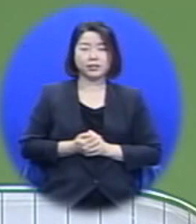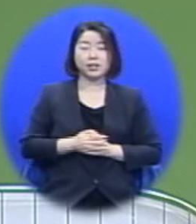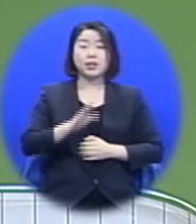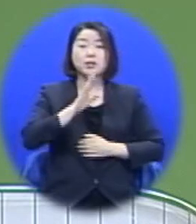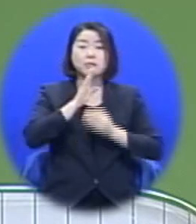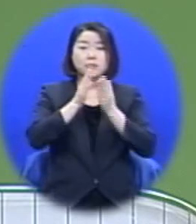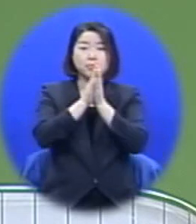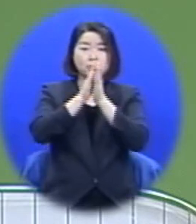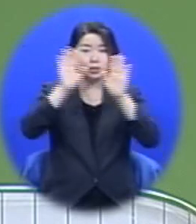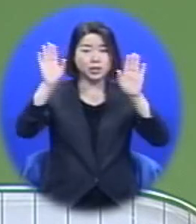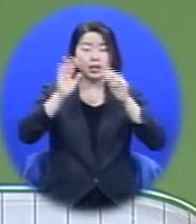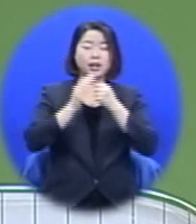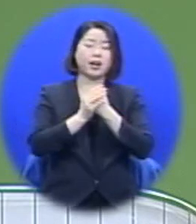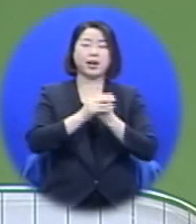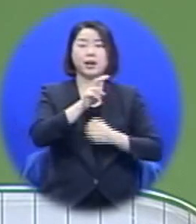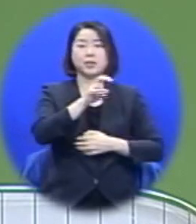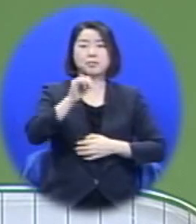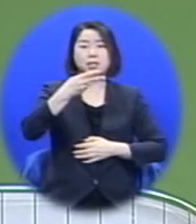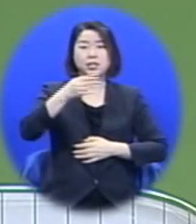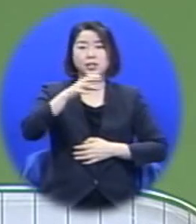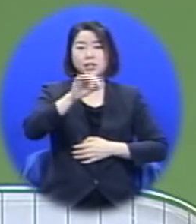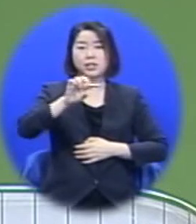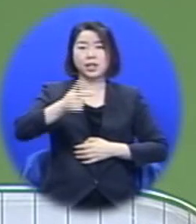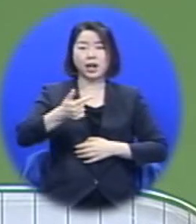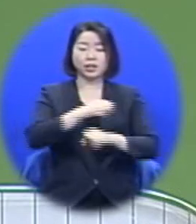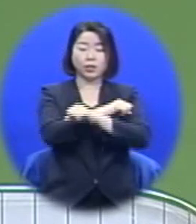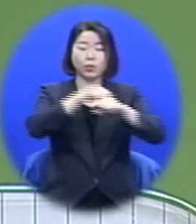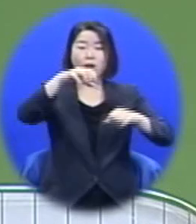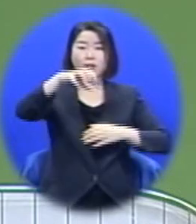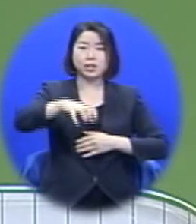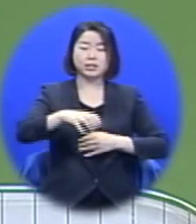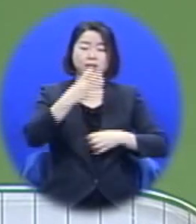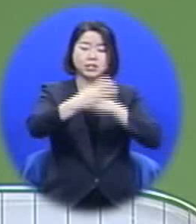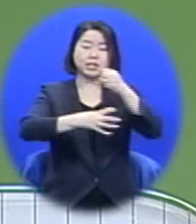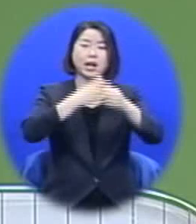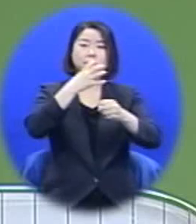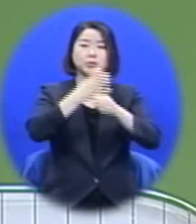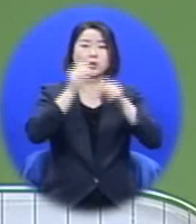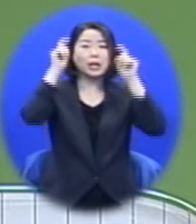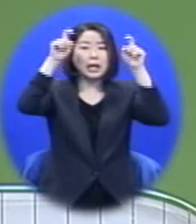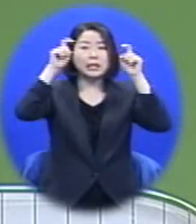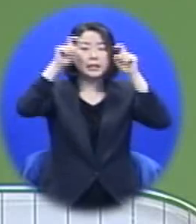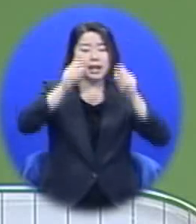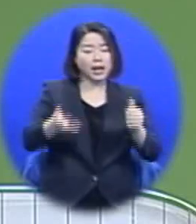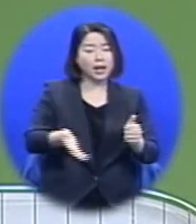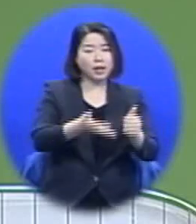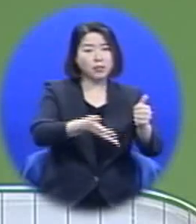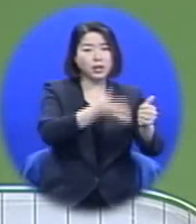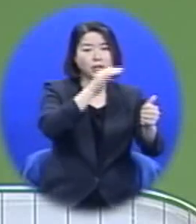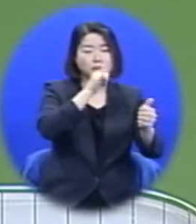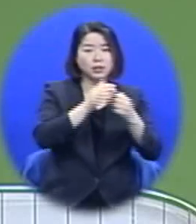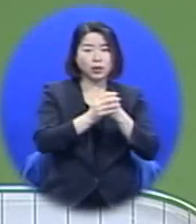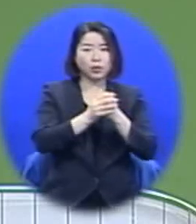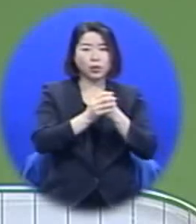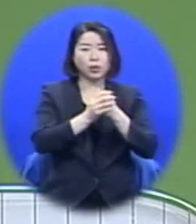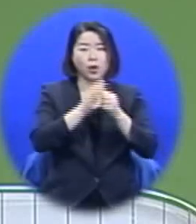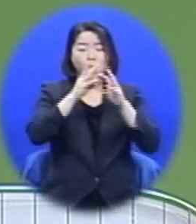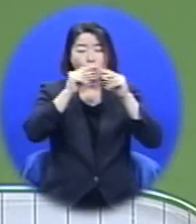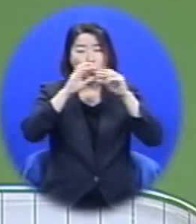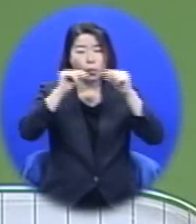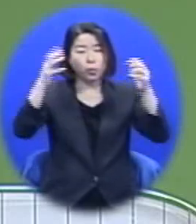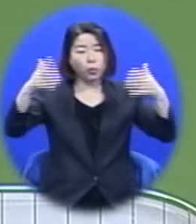모세가 및 이 안에서 40년 동안 양을 쳤습니다 미디안 광야 는 모래 바람 이는